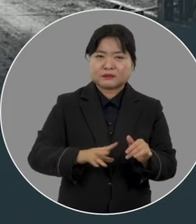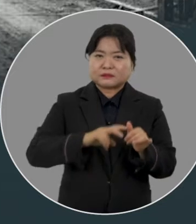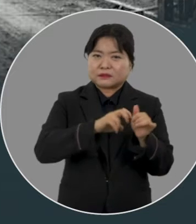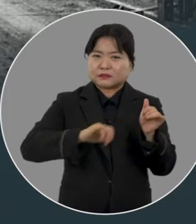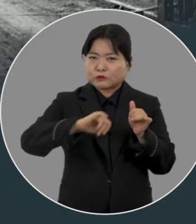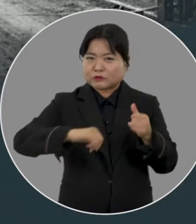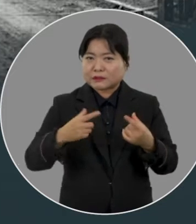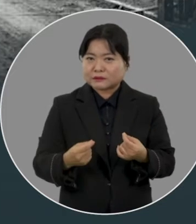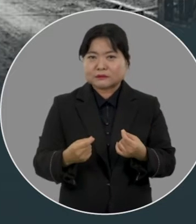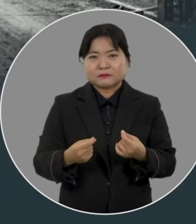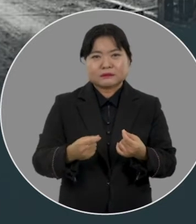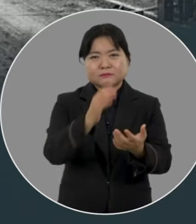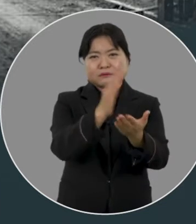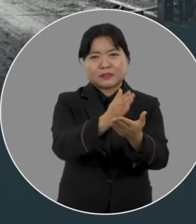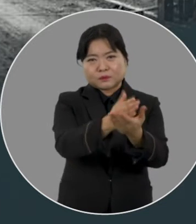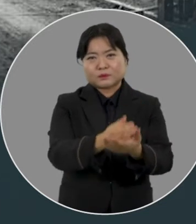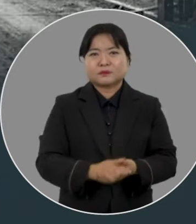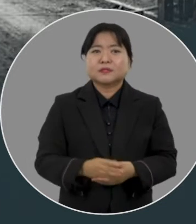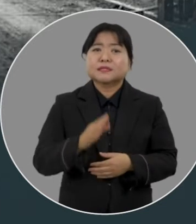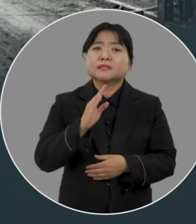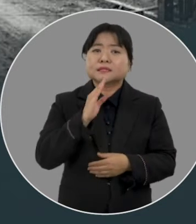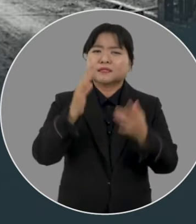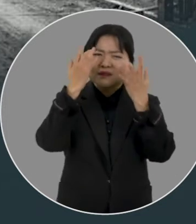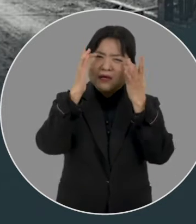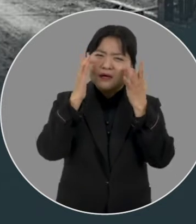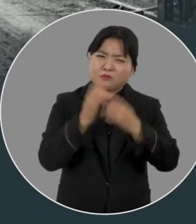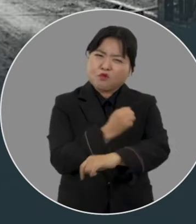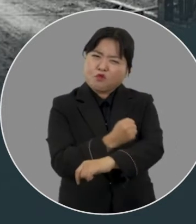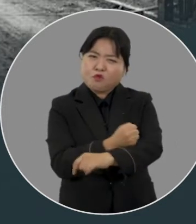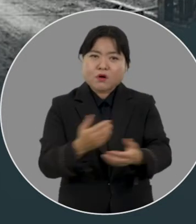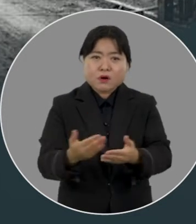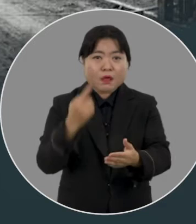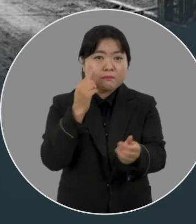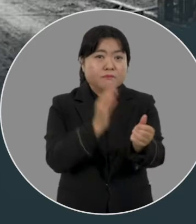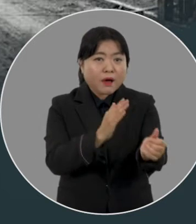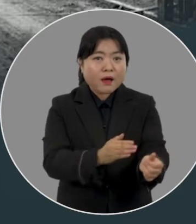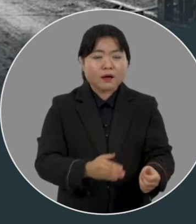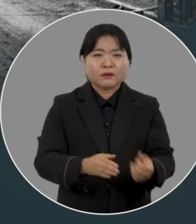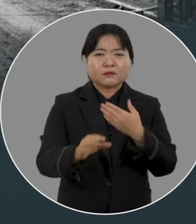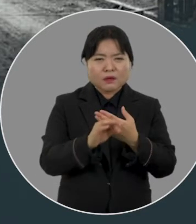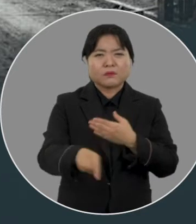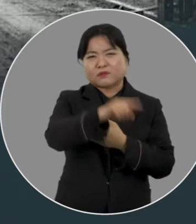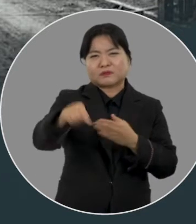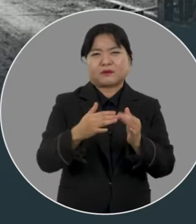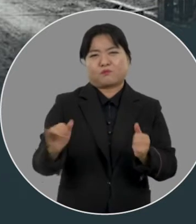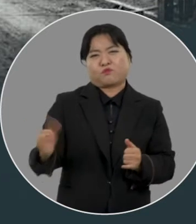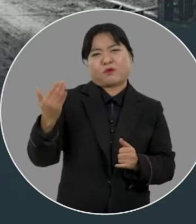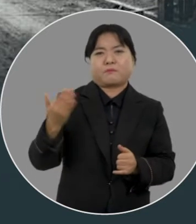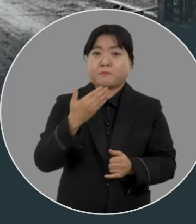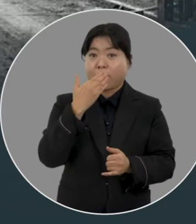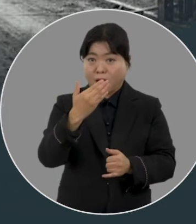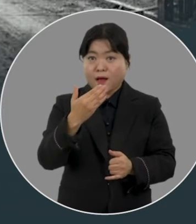이제는 기생충 같은 존재에서 벗어나서 진짜 땀 흘려서 일해봐. 그래야 너희 사람 되거든 하는